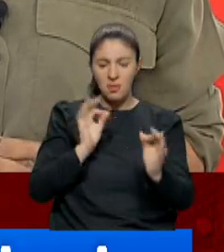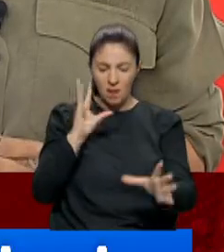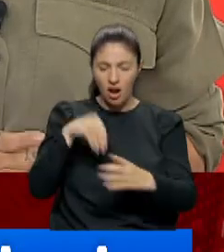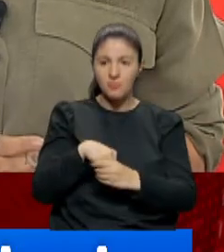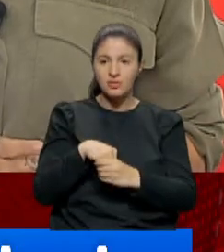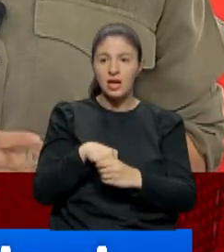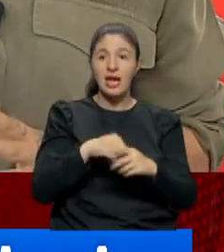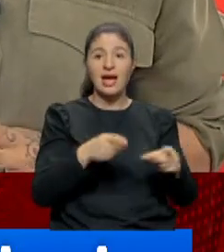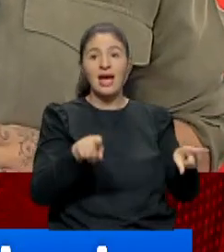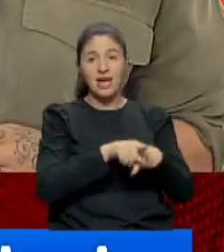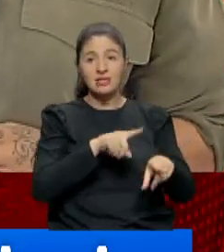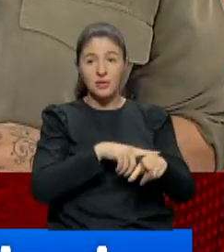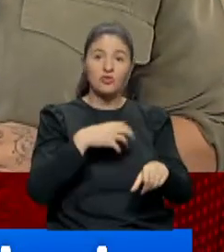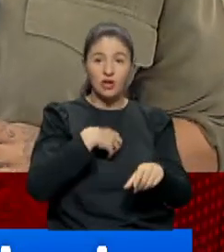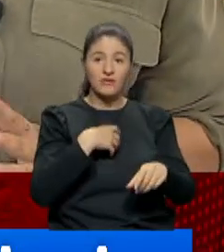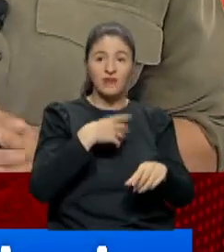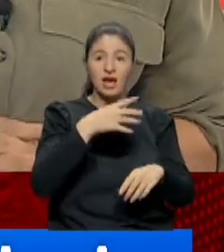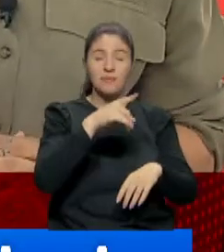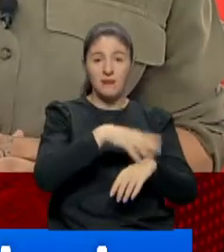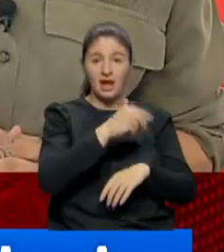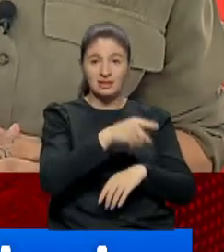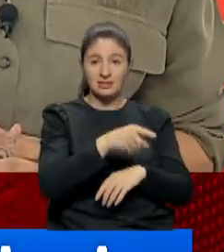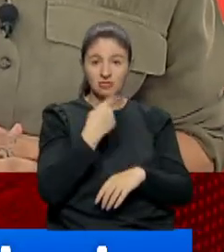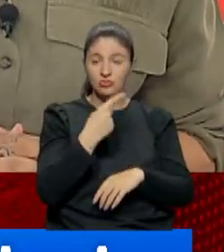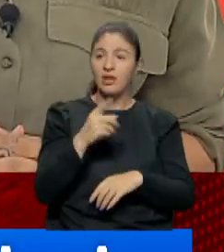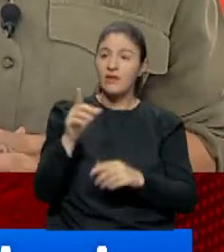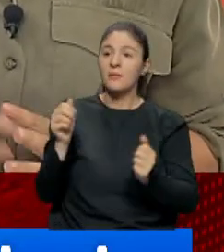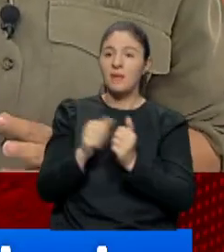dünyada zamanı Konya ve malzeme bir evet